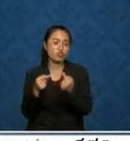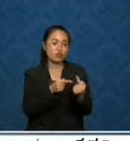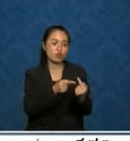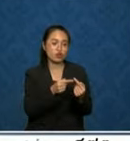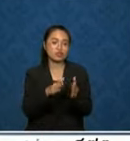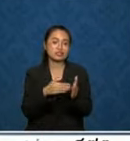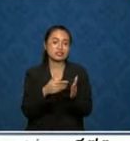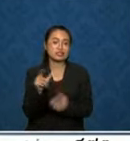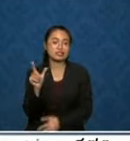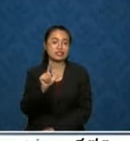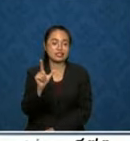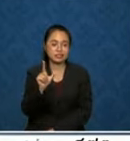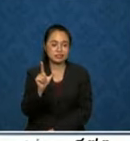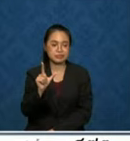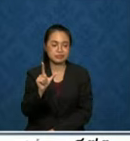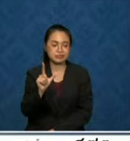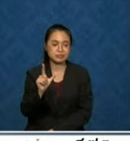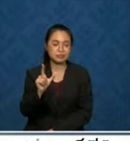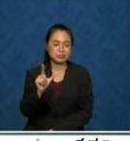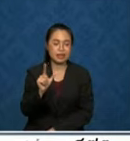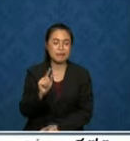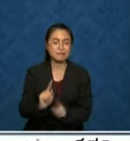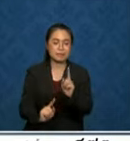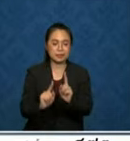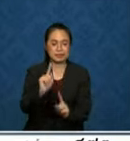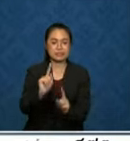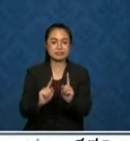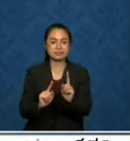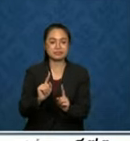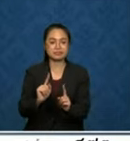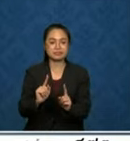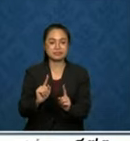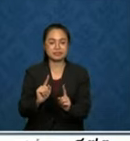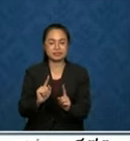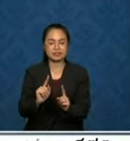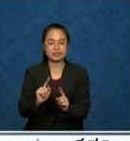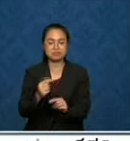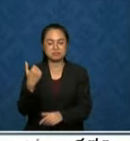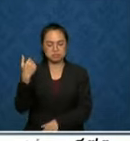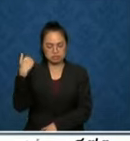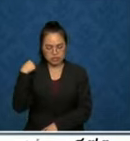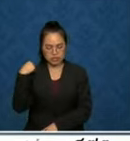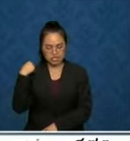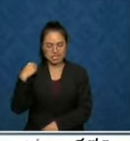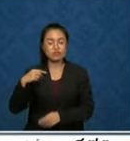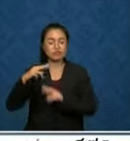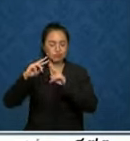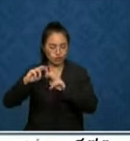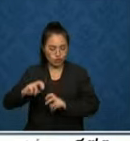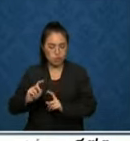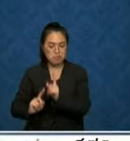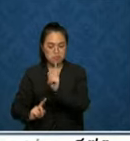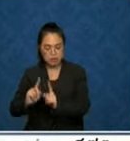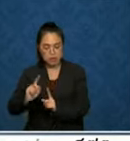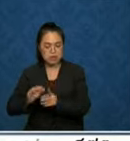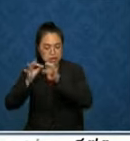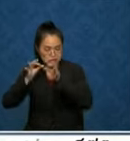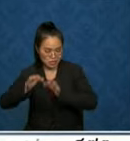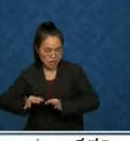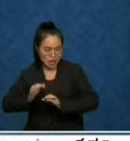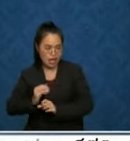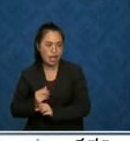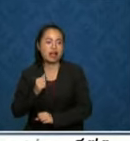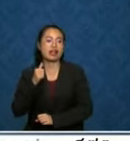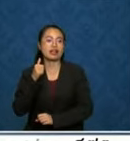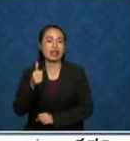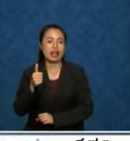ได้ขั้นที่5จะเป็นเรื่องของการประเมินคือสามารถที่จะใช้กฎเกณฑ์สามารถเลือกข้อมูลที่มีเหตุมีผลในการสนับส